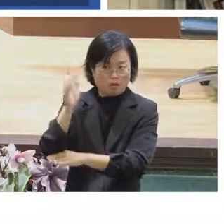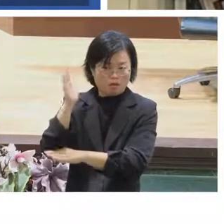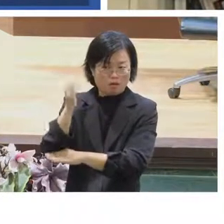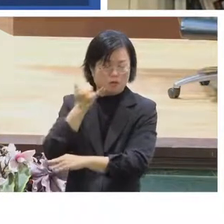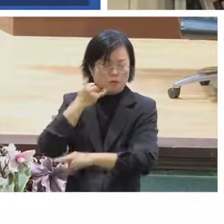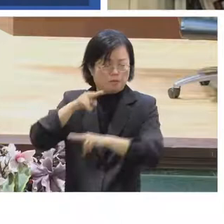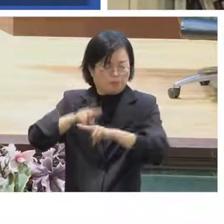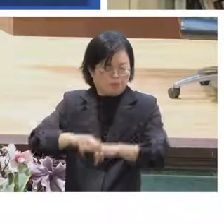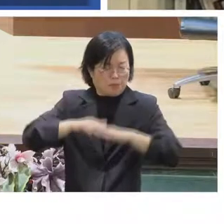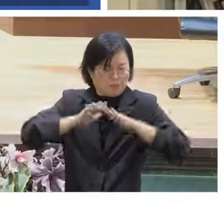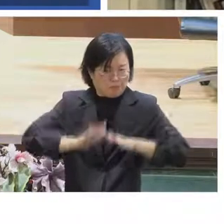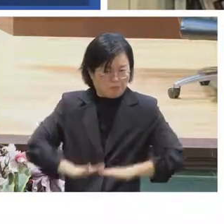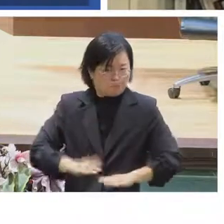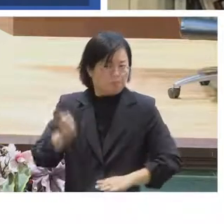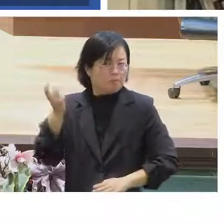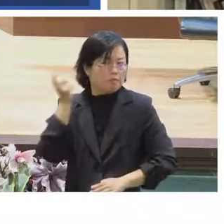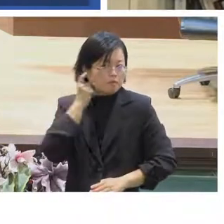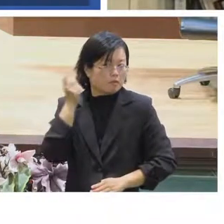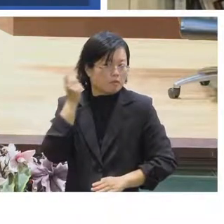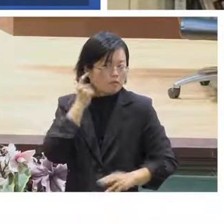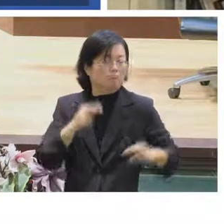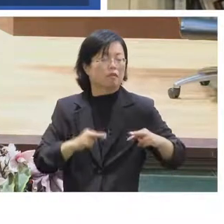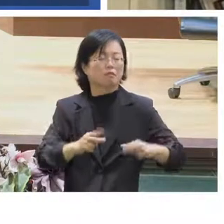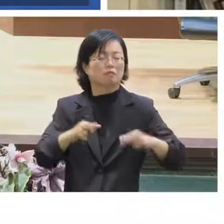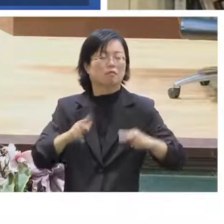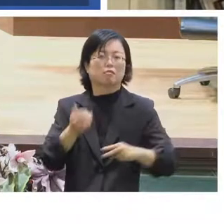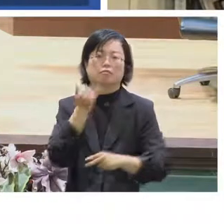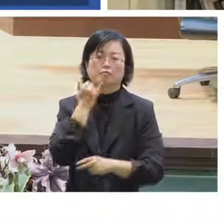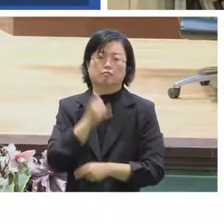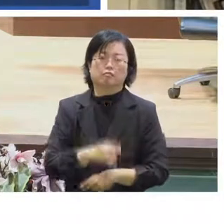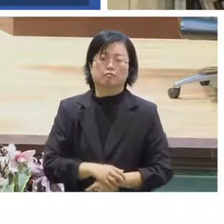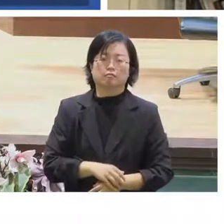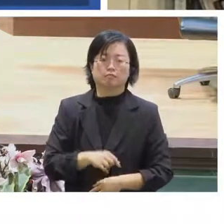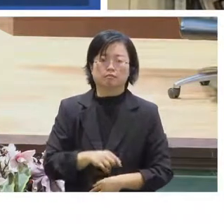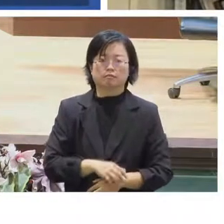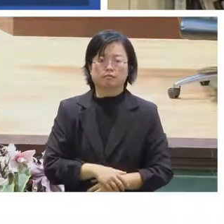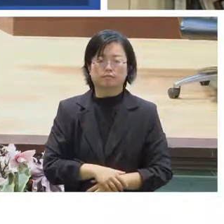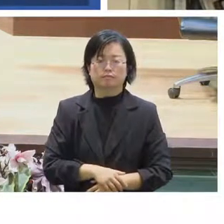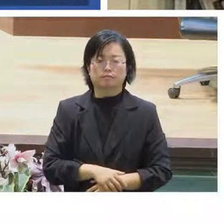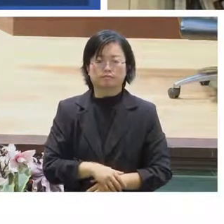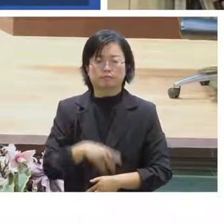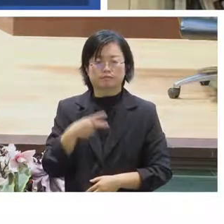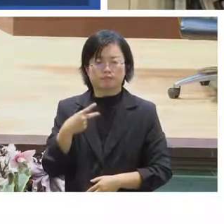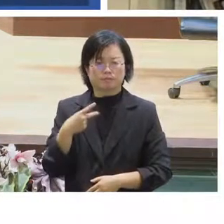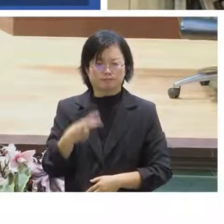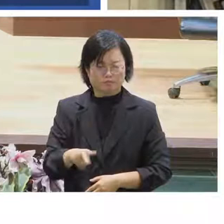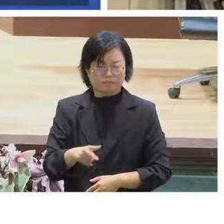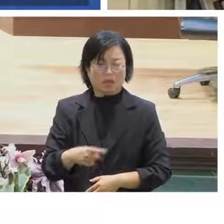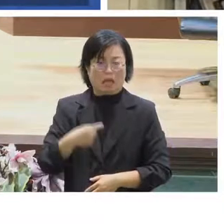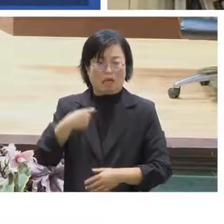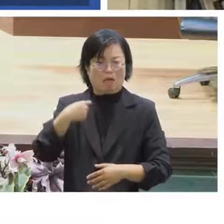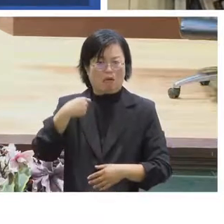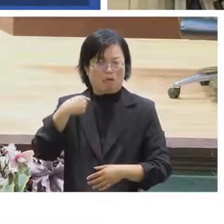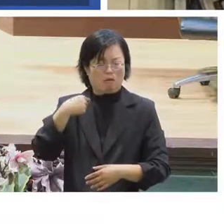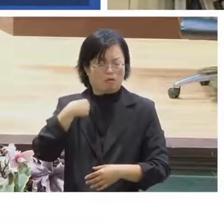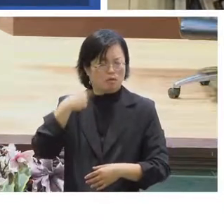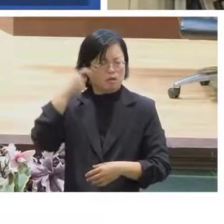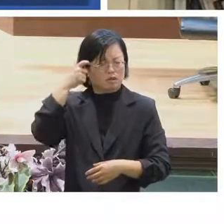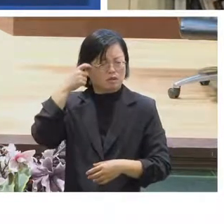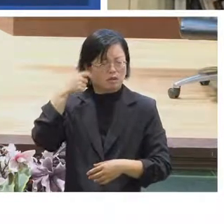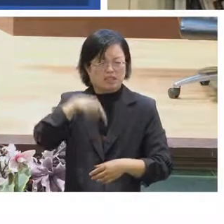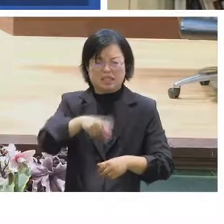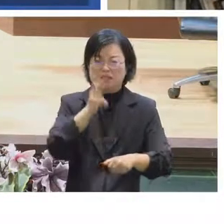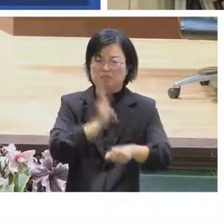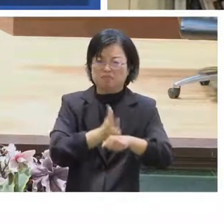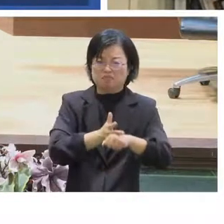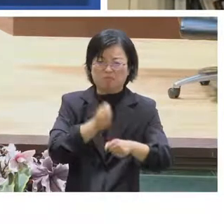面。然后另外一个方面呢，其实我们还有一个定位呢，就是其实我们不想把整件事情做得太过技术层面，